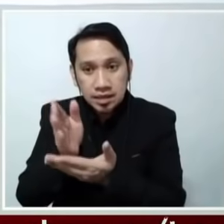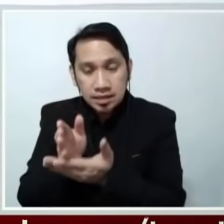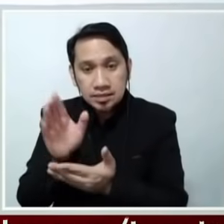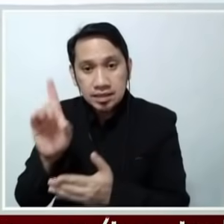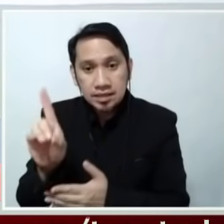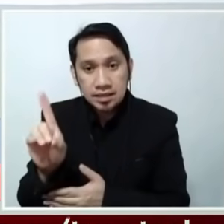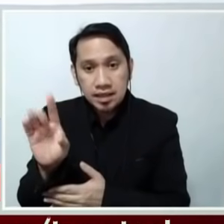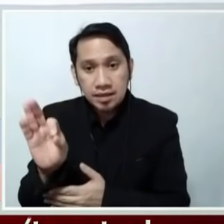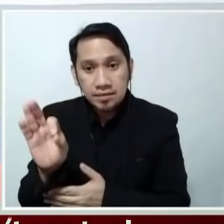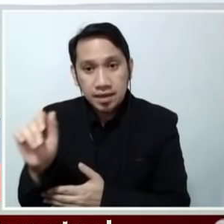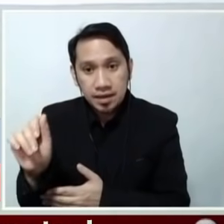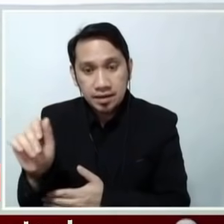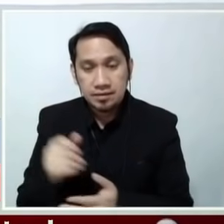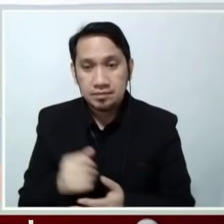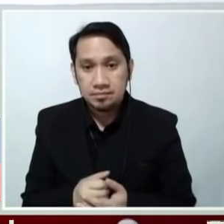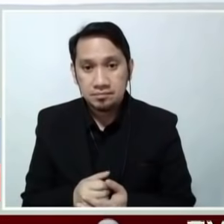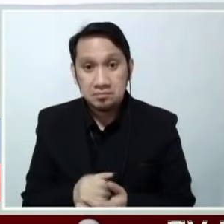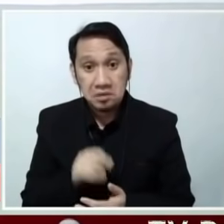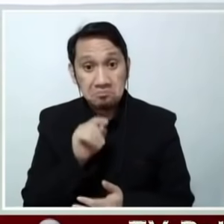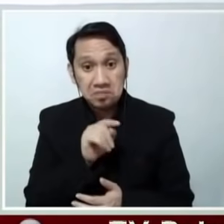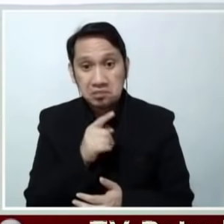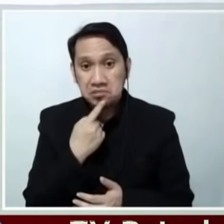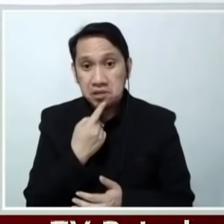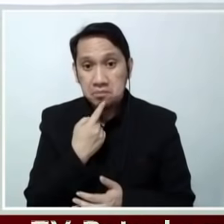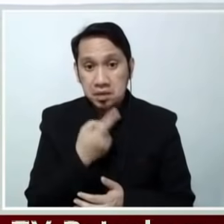din nila na mag-provide ng mga